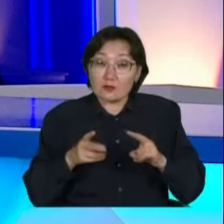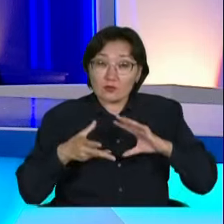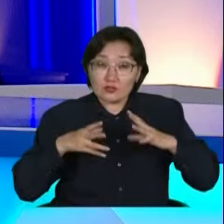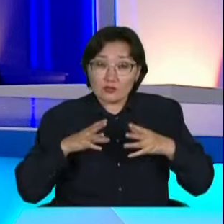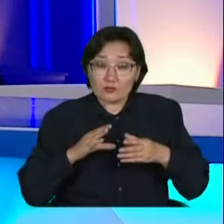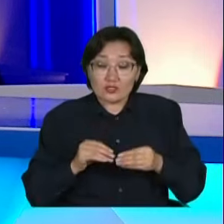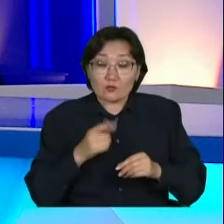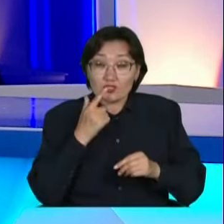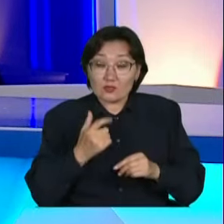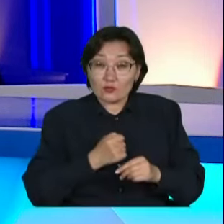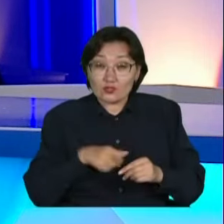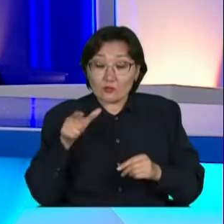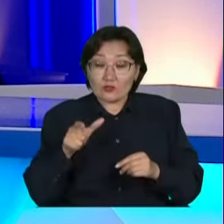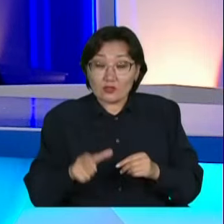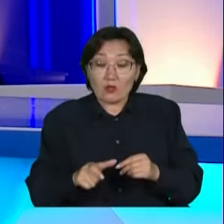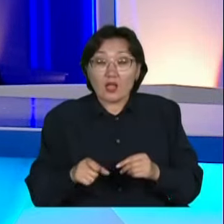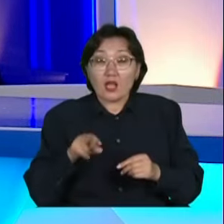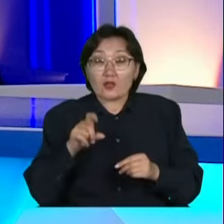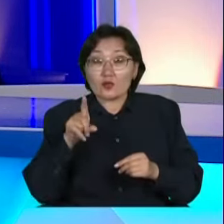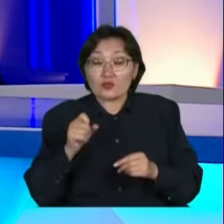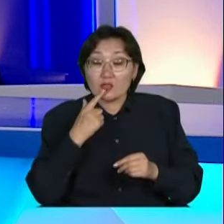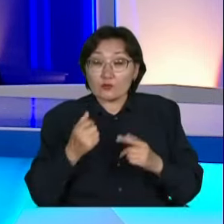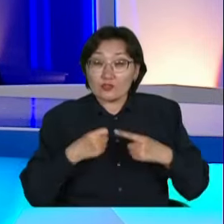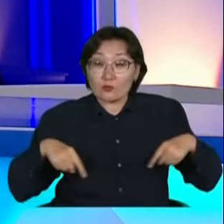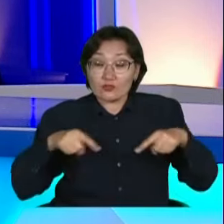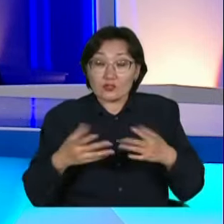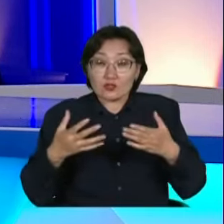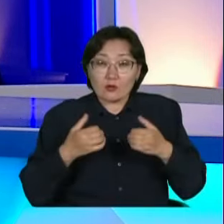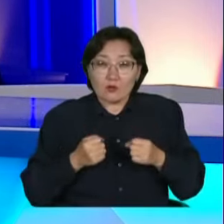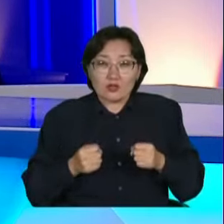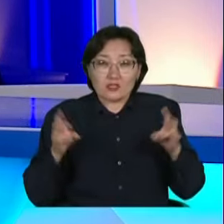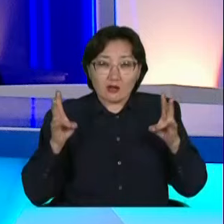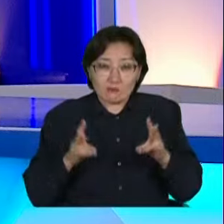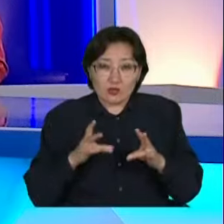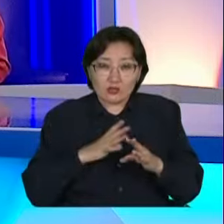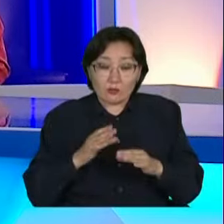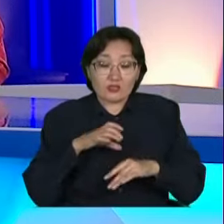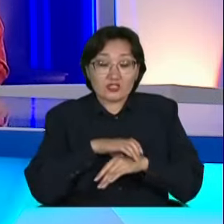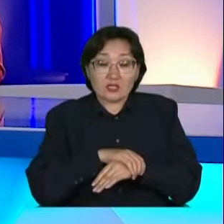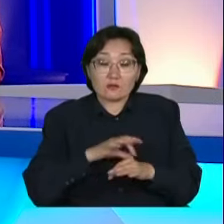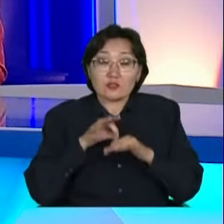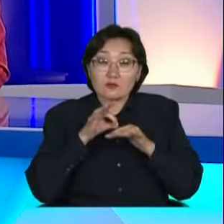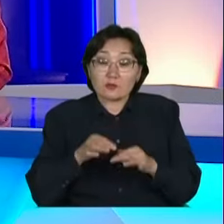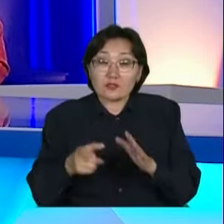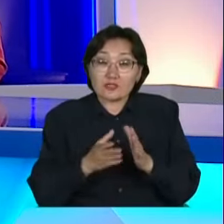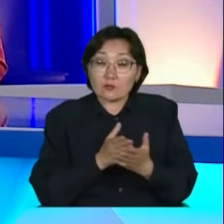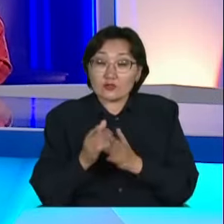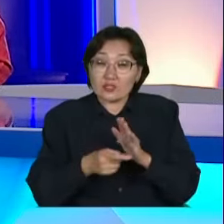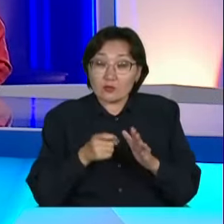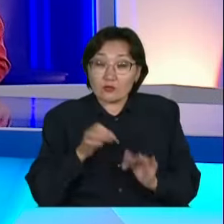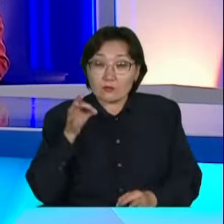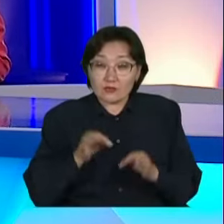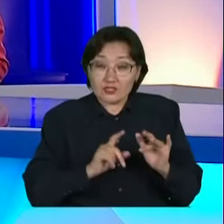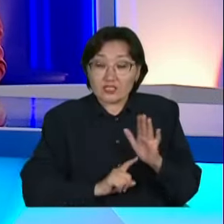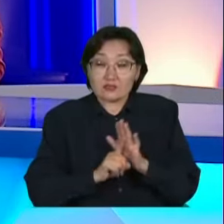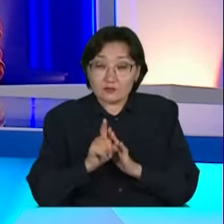результате чего солдат срочной службы Аягосского гарнизона получил смертельную травму. По факту назначена служебная проверка и возбуждено